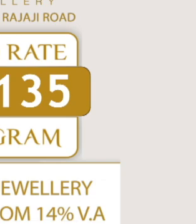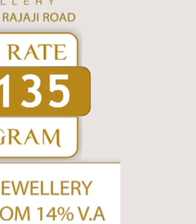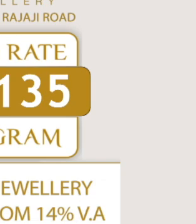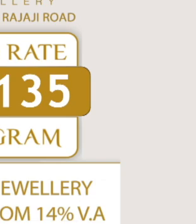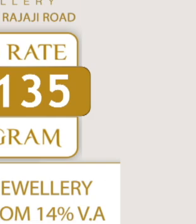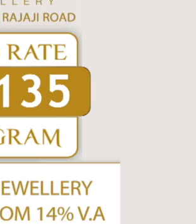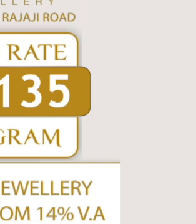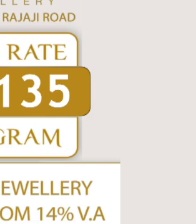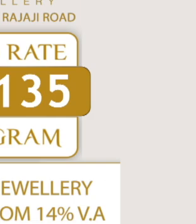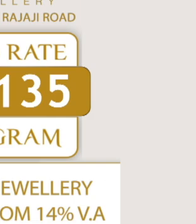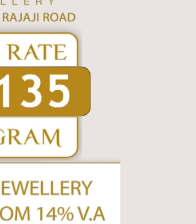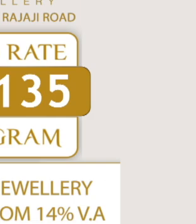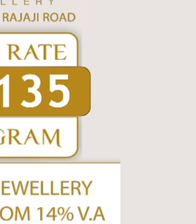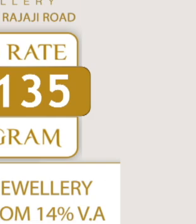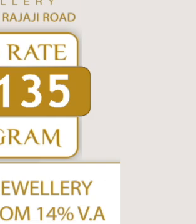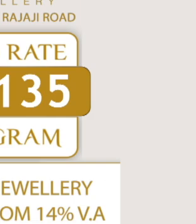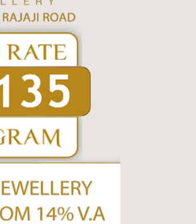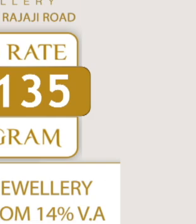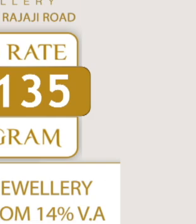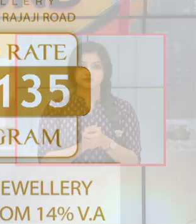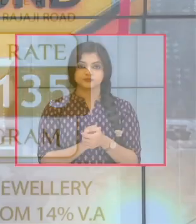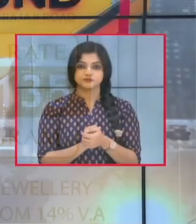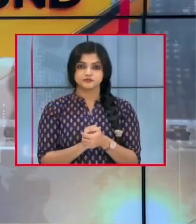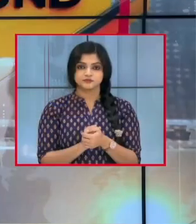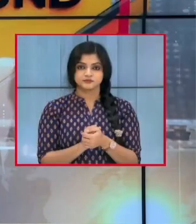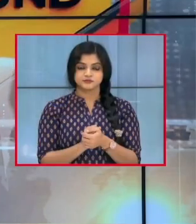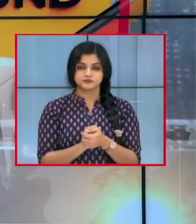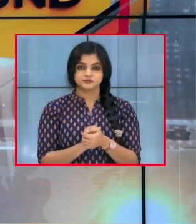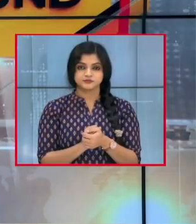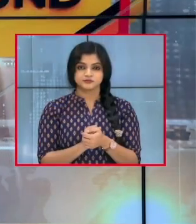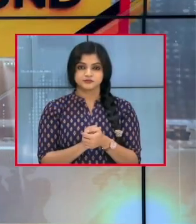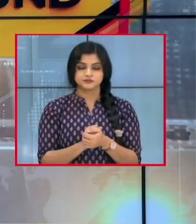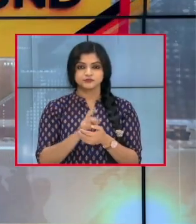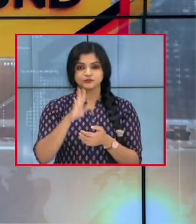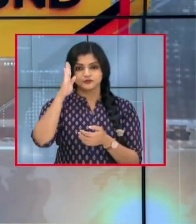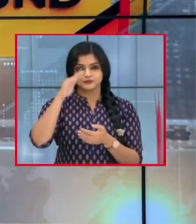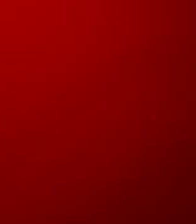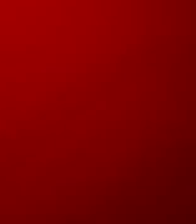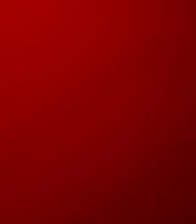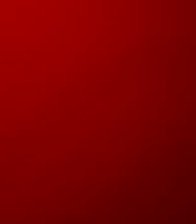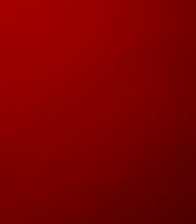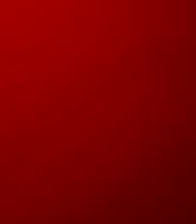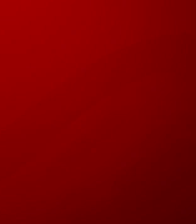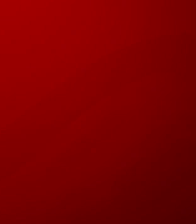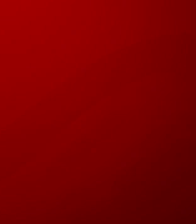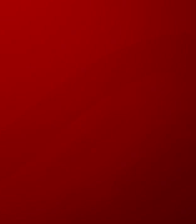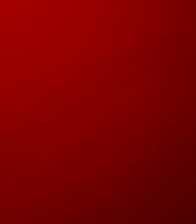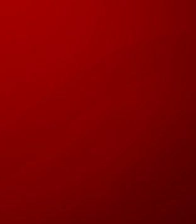ഫോർ റൗണ്ട് പൂർണ്ണമാകുന്നു.